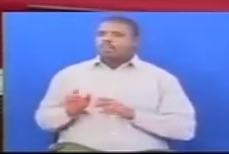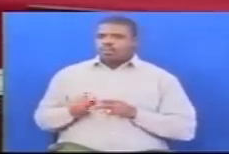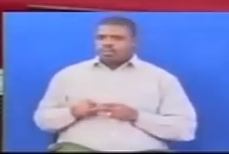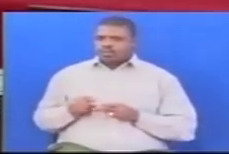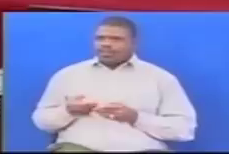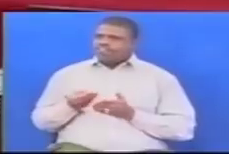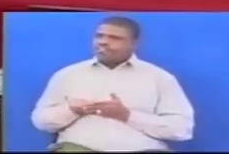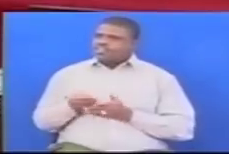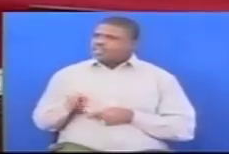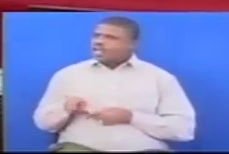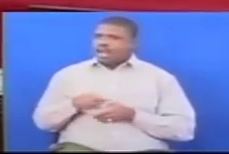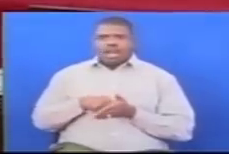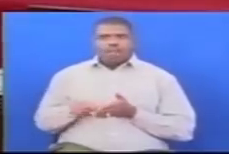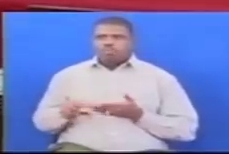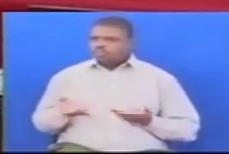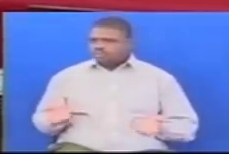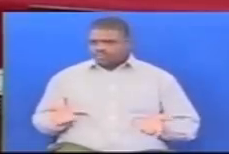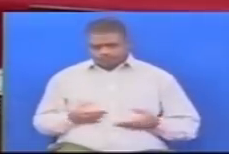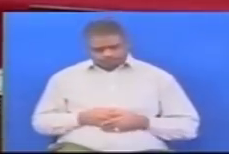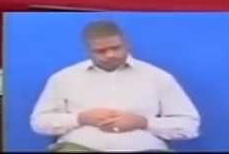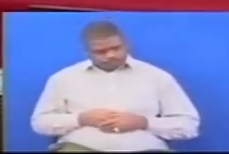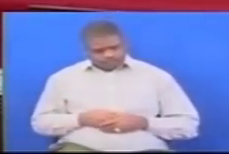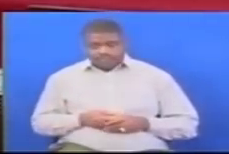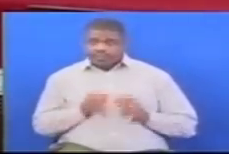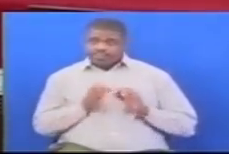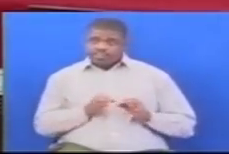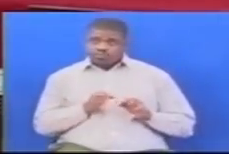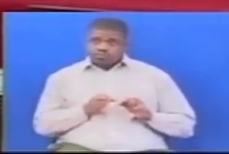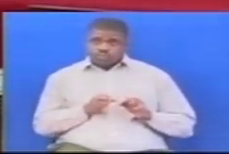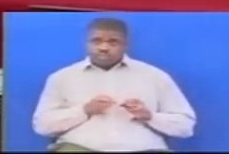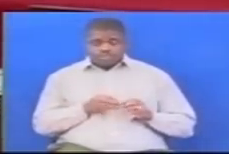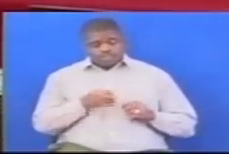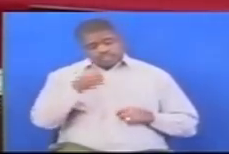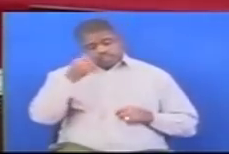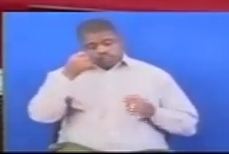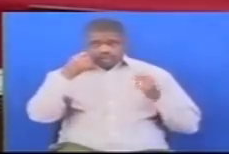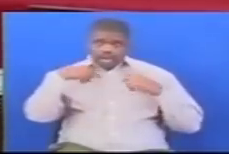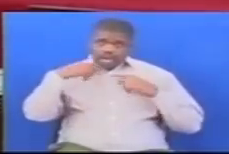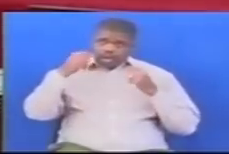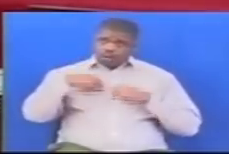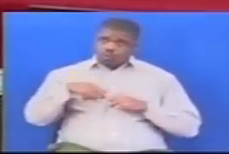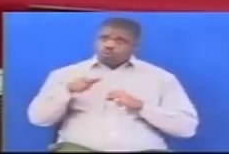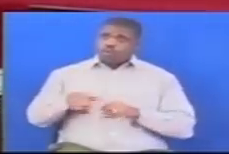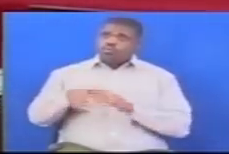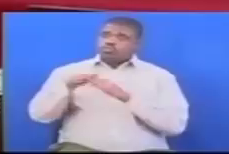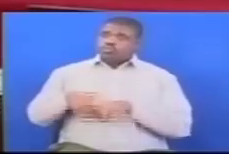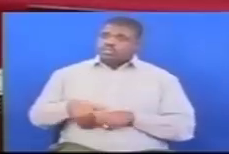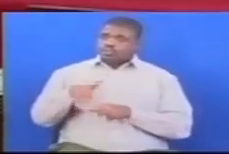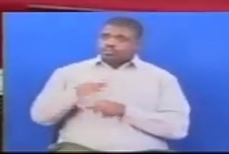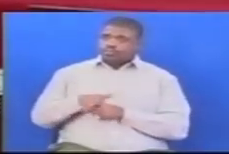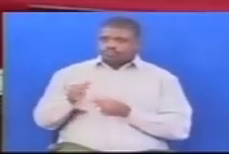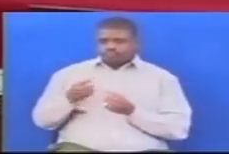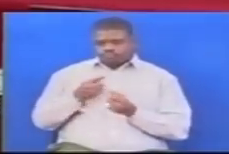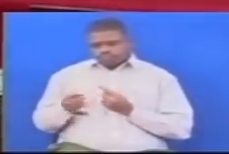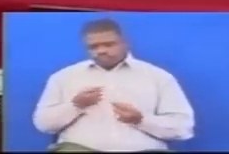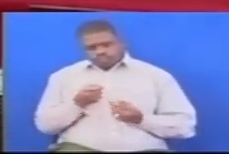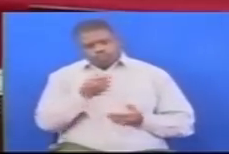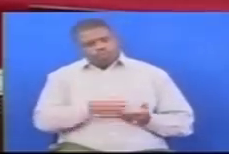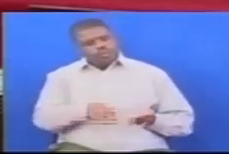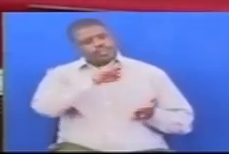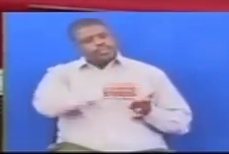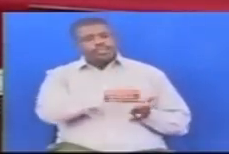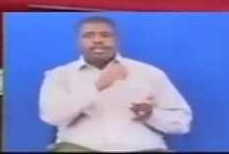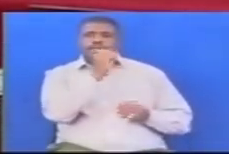na kulipwa fedha. Kwa hiyo ni vizuri kilio cha wabunge ambacho wengi tangu miaka hiyo tumekuwa tunasema tuwaongezee hela